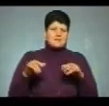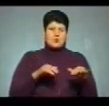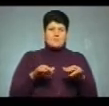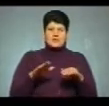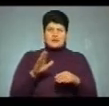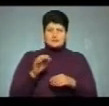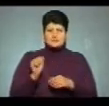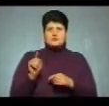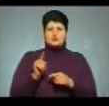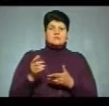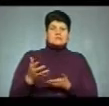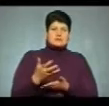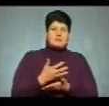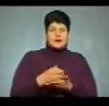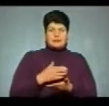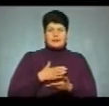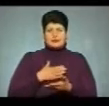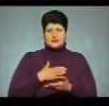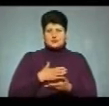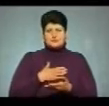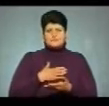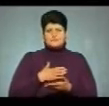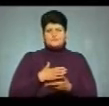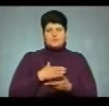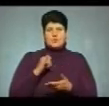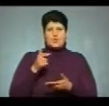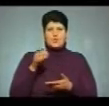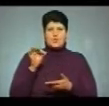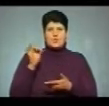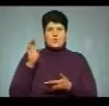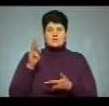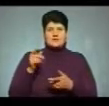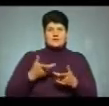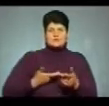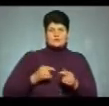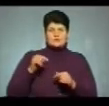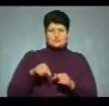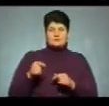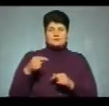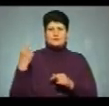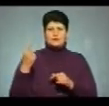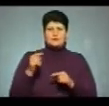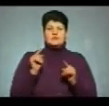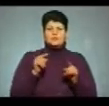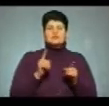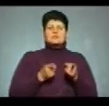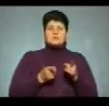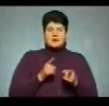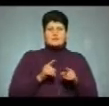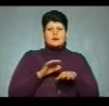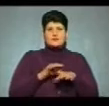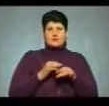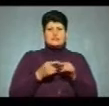щоб збирати наших угорців, які є тут, проживають на Тернопільщині, щоб справді проводити